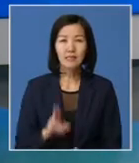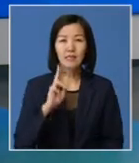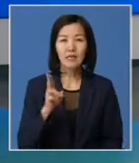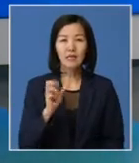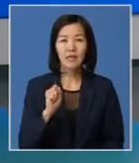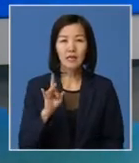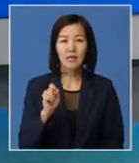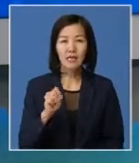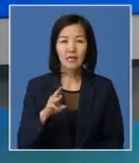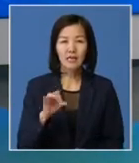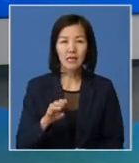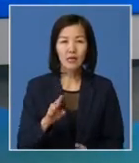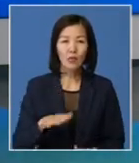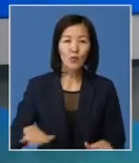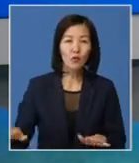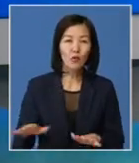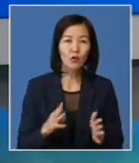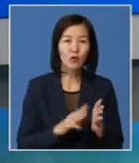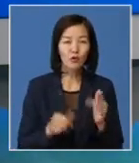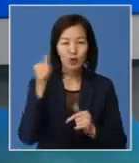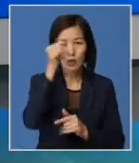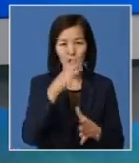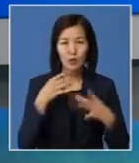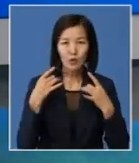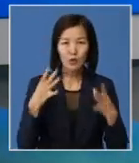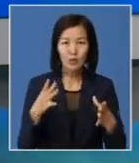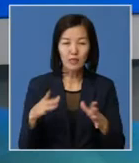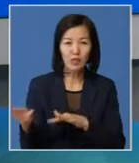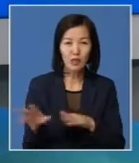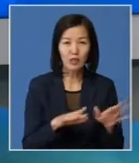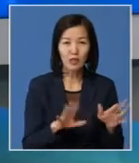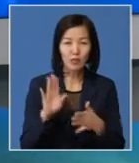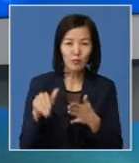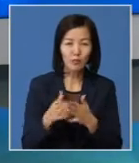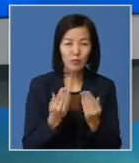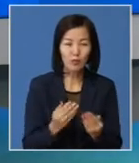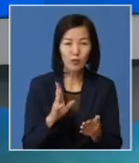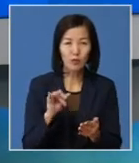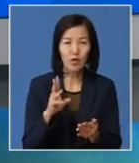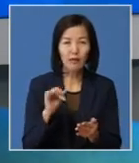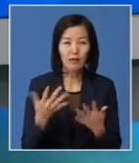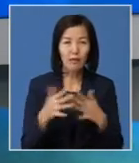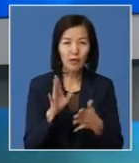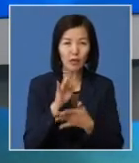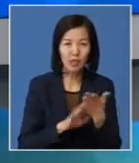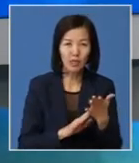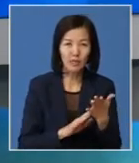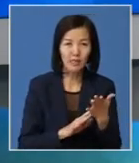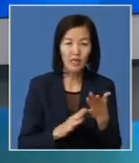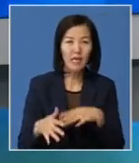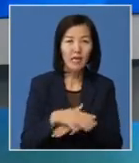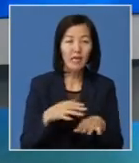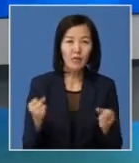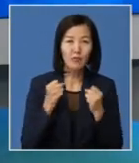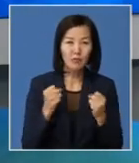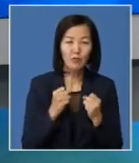Қасиетті Қаратал өңірінің 90 жылдық торқалы той аясында мерекелік шара бүгін Жаңаталап ауылында жалғасты. Жиылған жұртшылықтың ұлттық